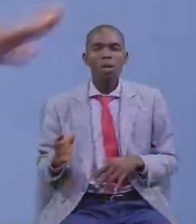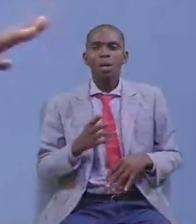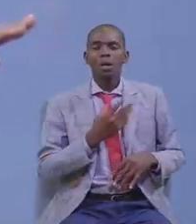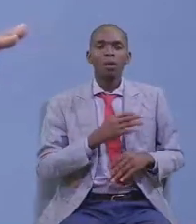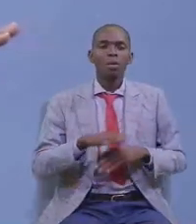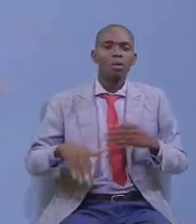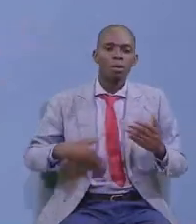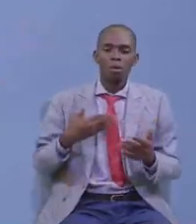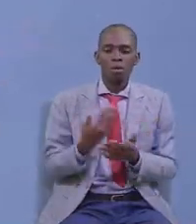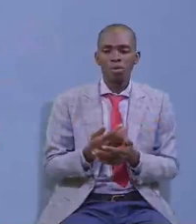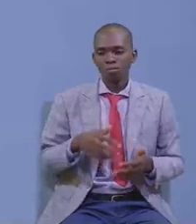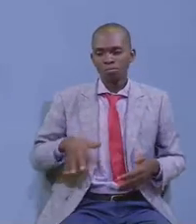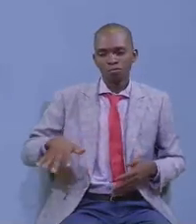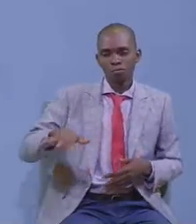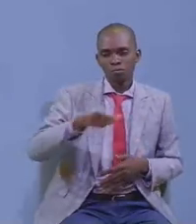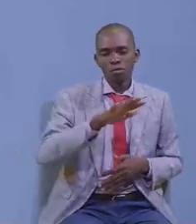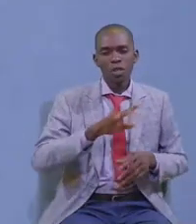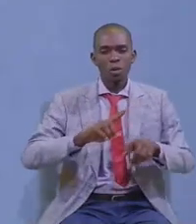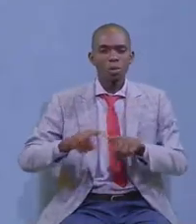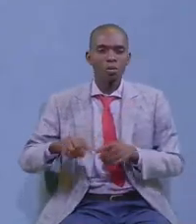Et tous les autres domaines de l'armée.